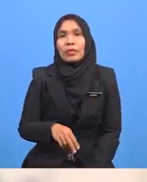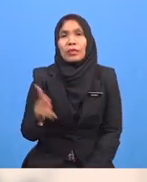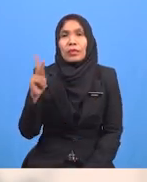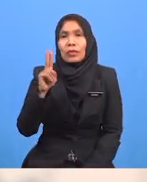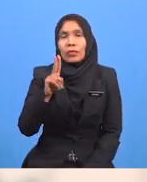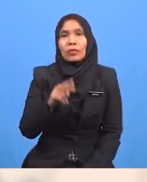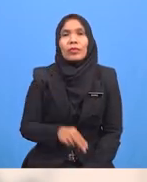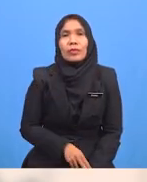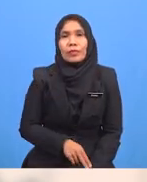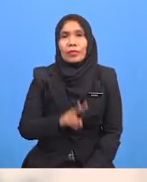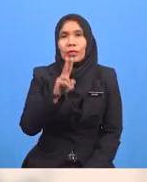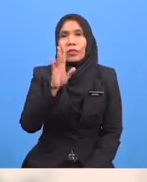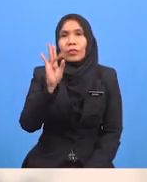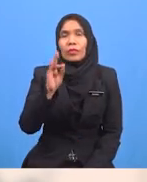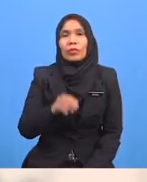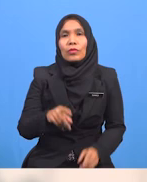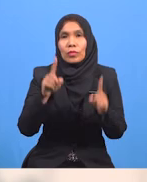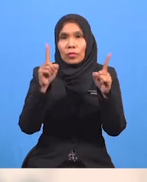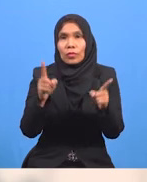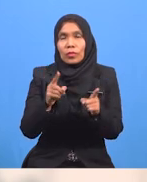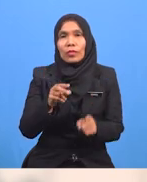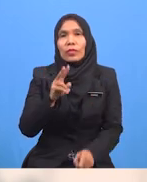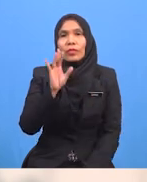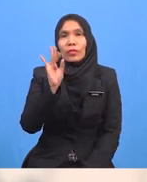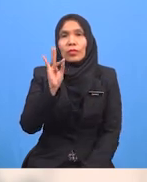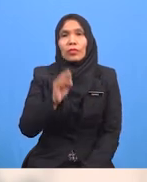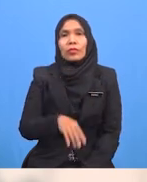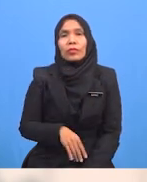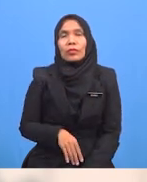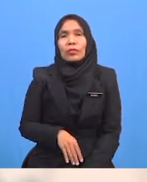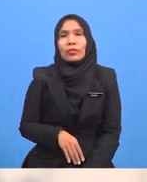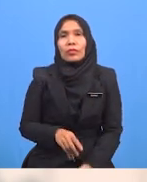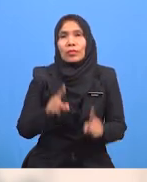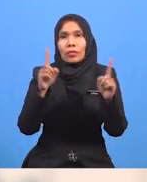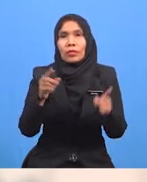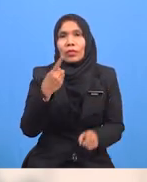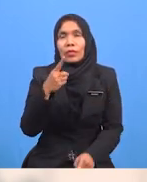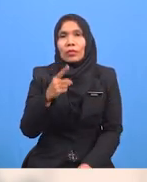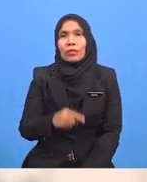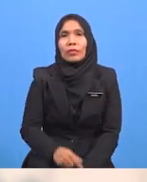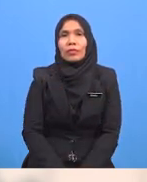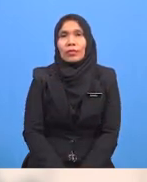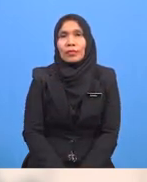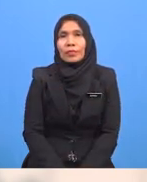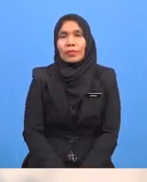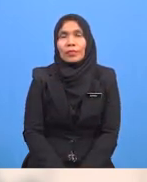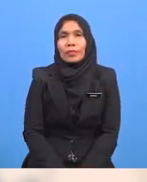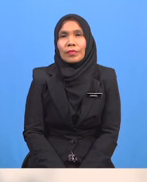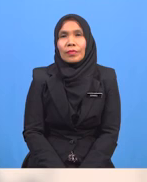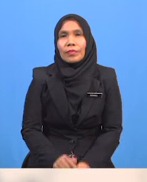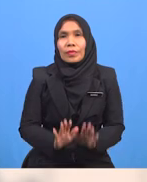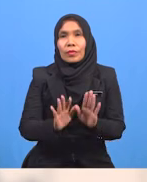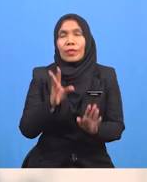kurungan 27 tolak 20 kurungan kurungan 27 tolak